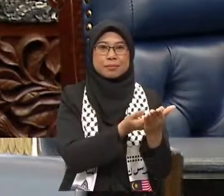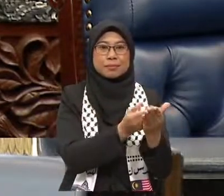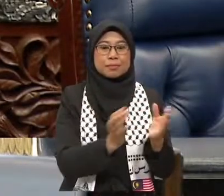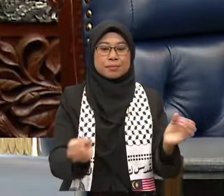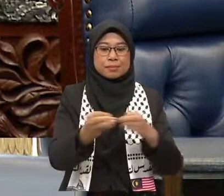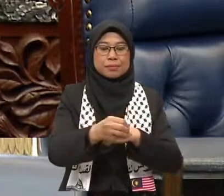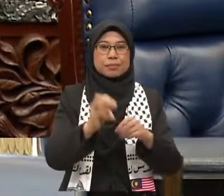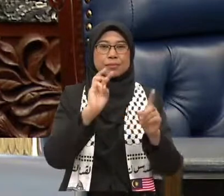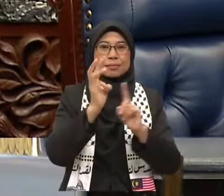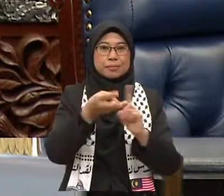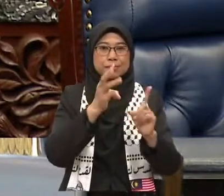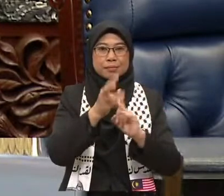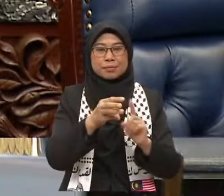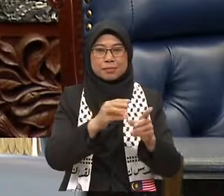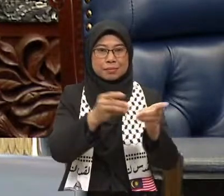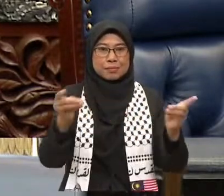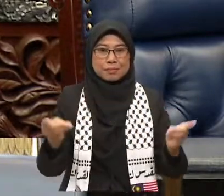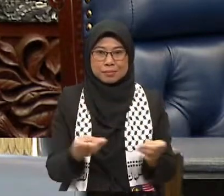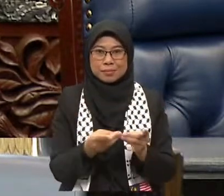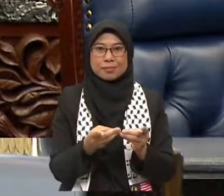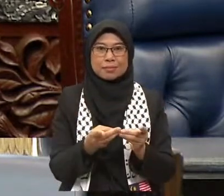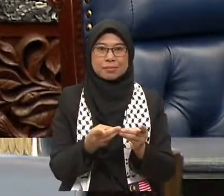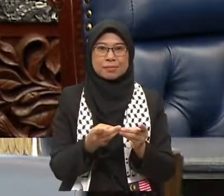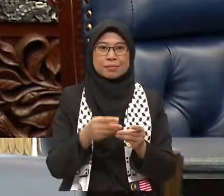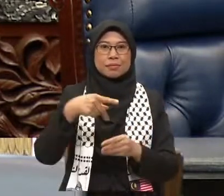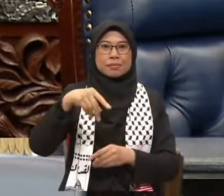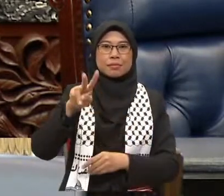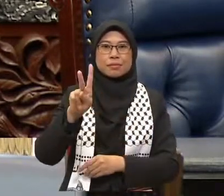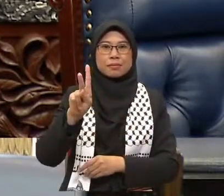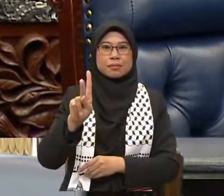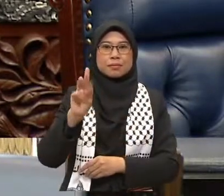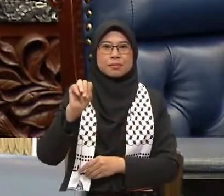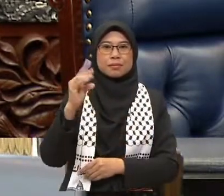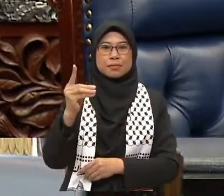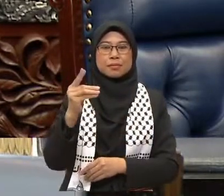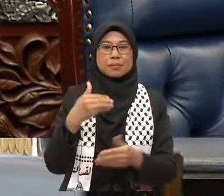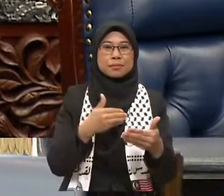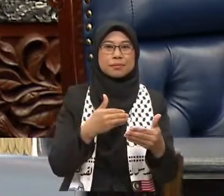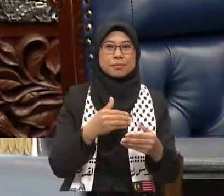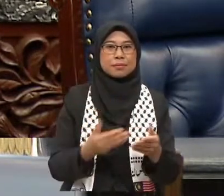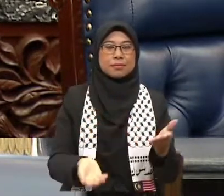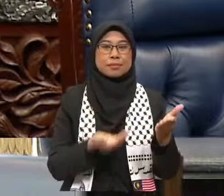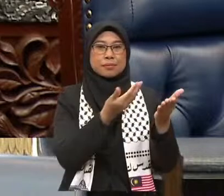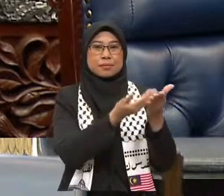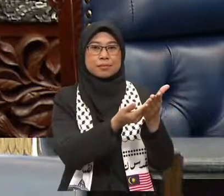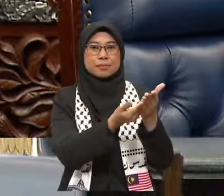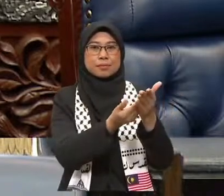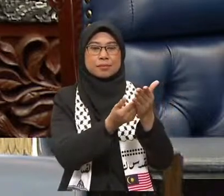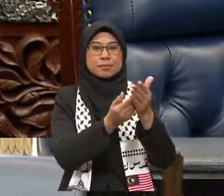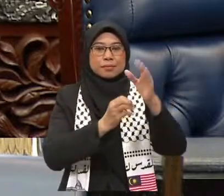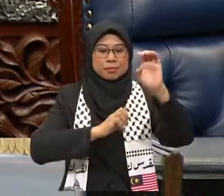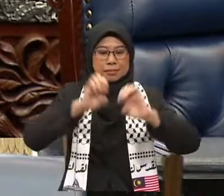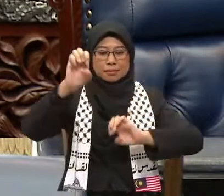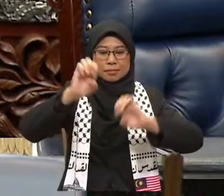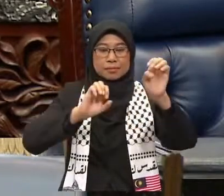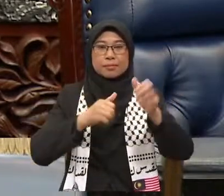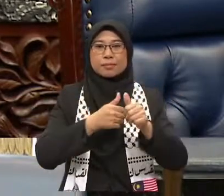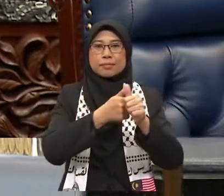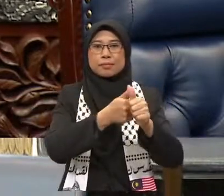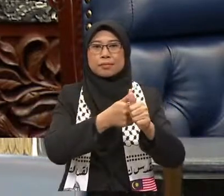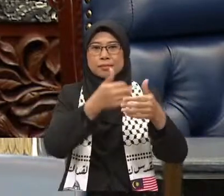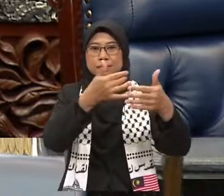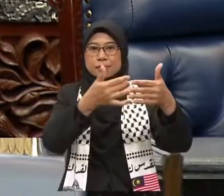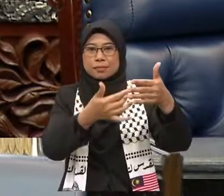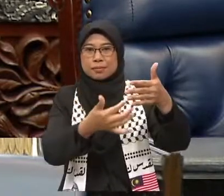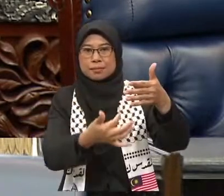pejabat kebajikan masyarakat daerah ataupun pkmd yang berhampiran cadangan ini akan dinilaikan berdasarkan beberapa